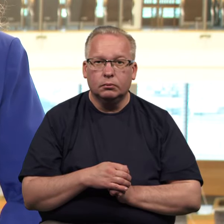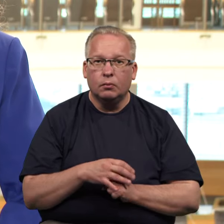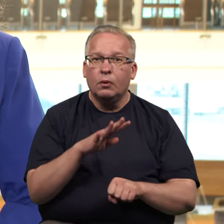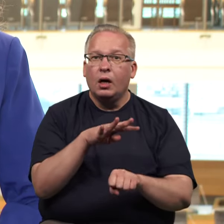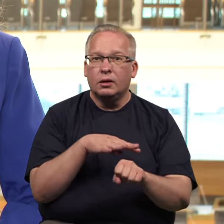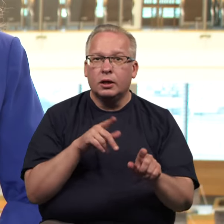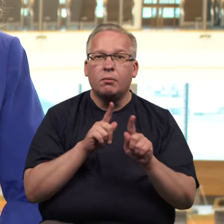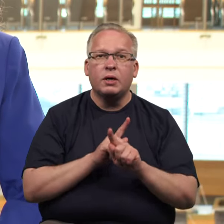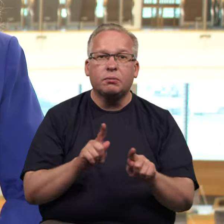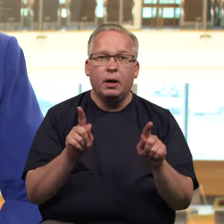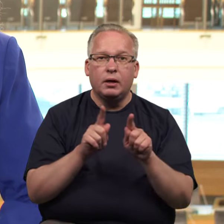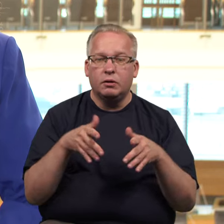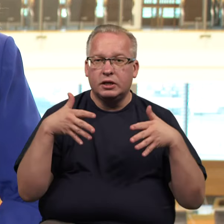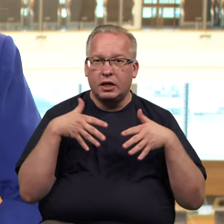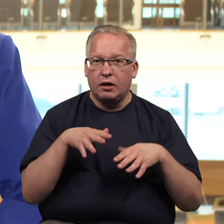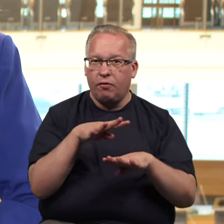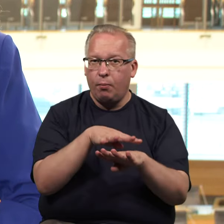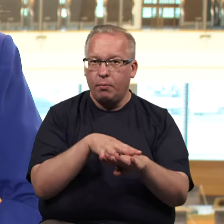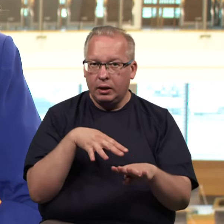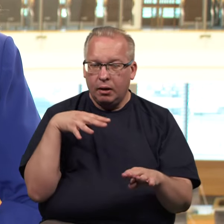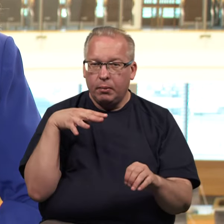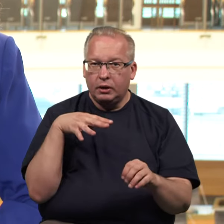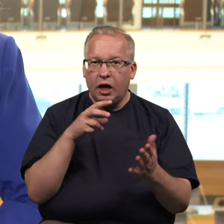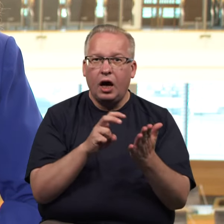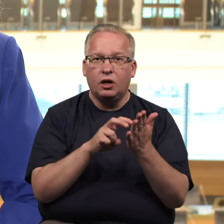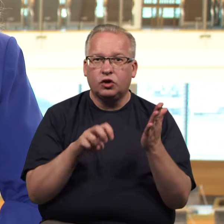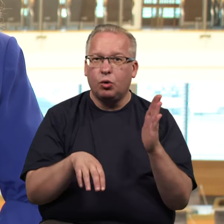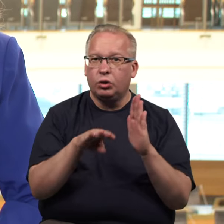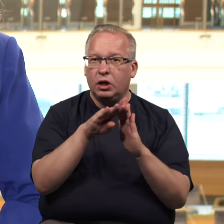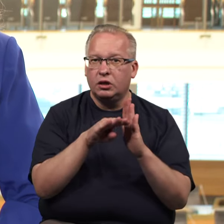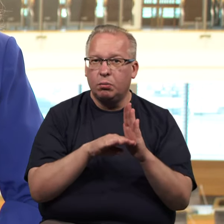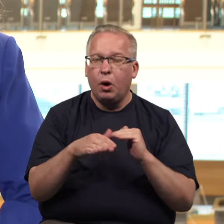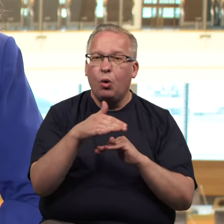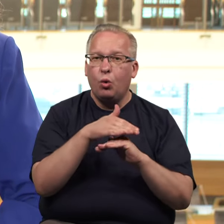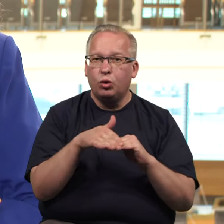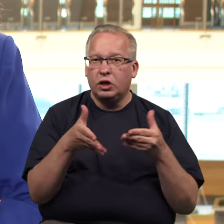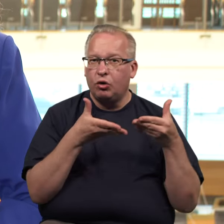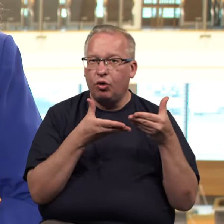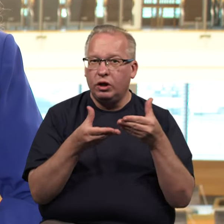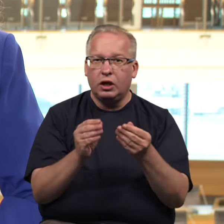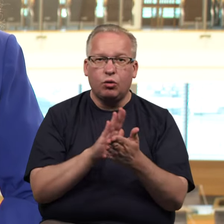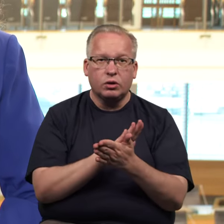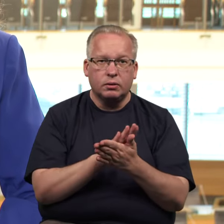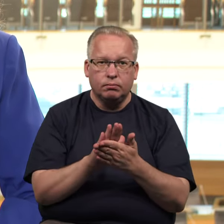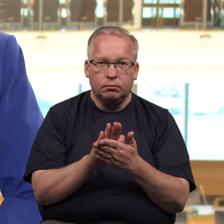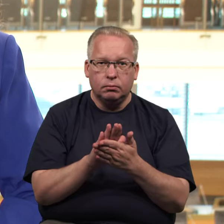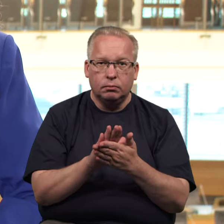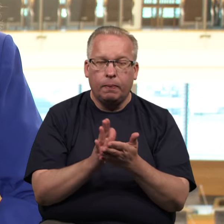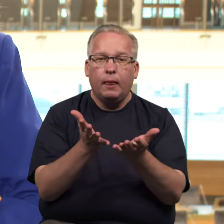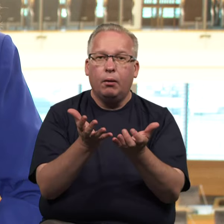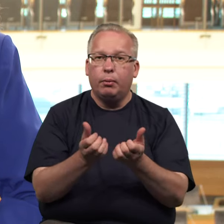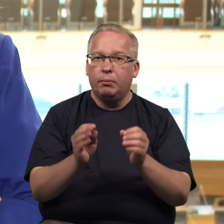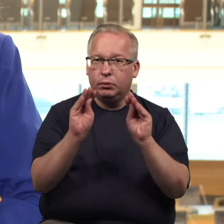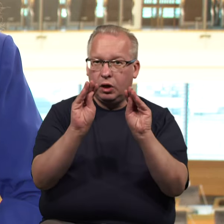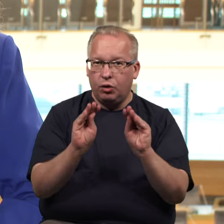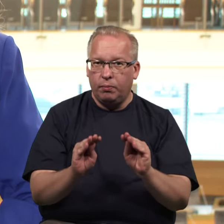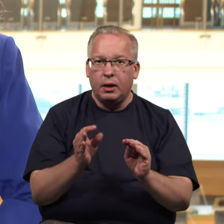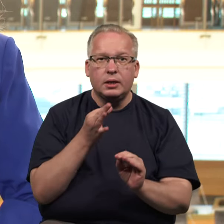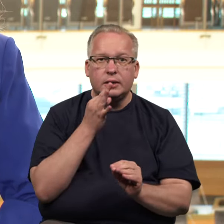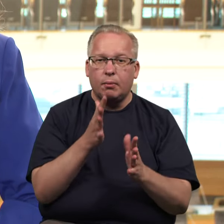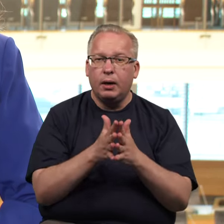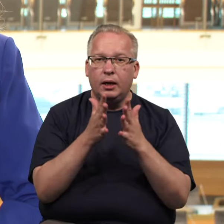Seimas paragino Sakartvelo parlamentą atšaukti įstatymą dėl užsienio įtakos skaidrumo. Priimtoje rezoliucijoje